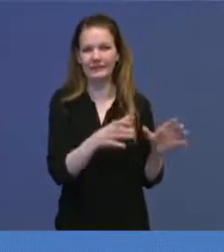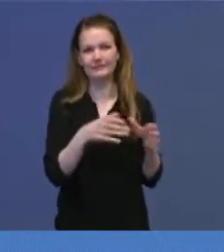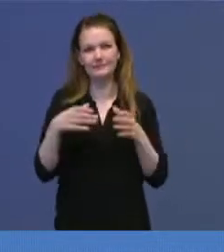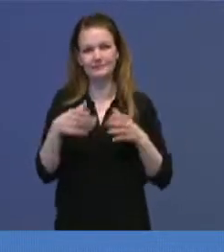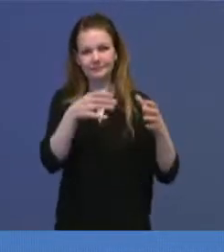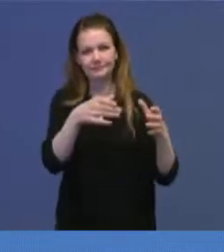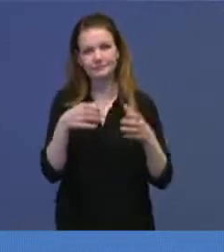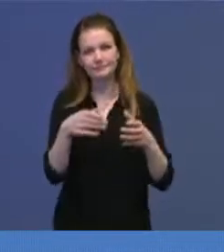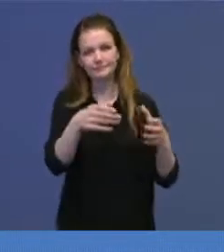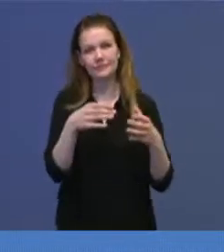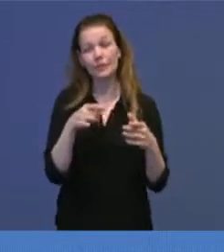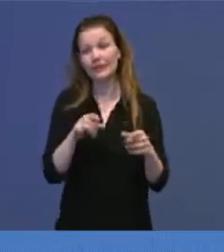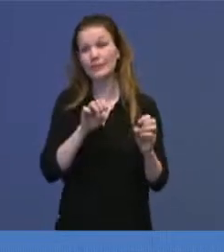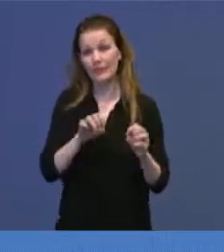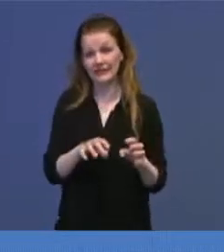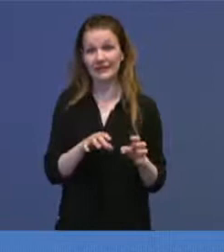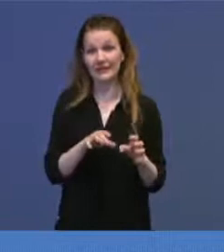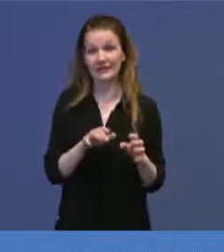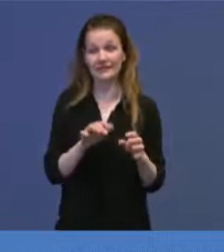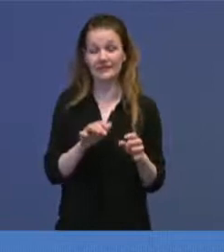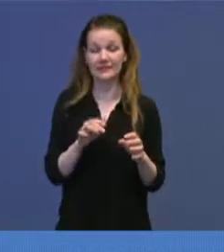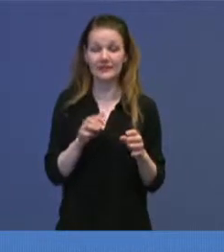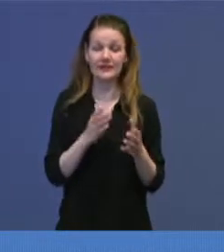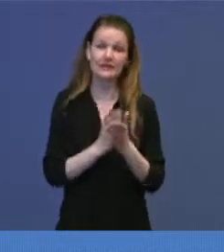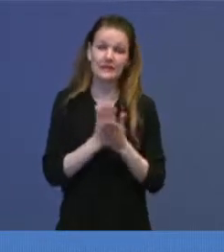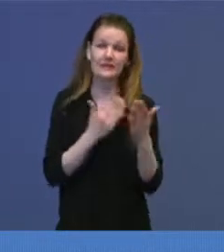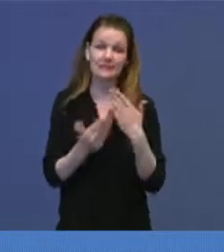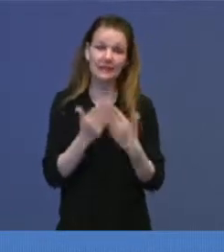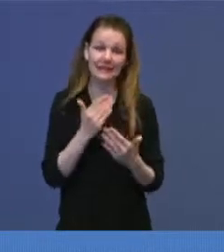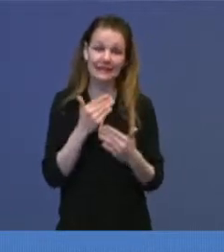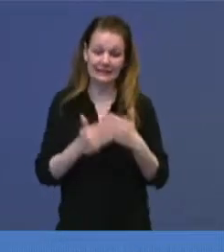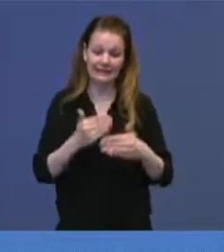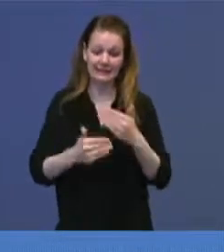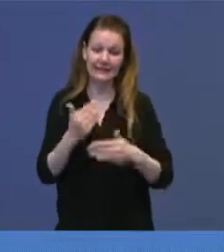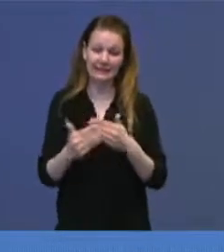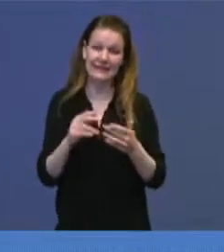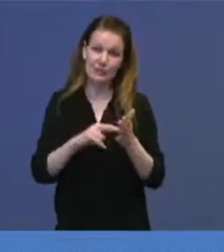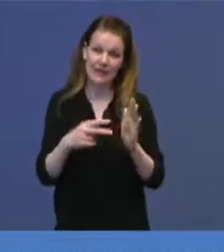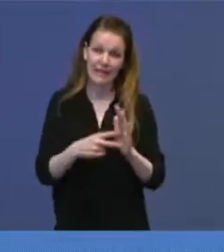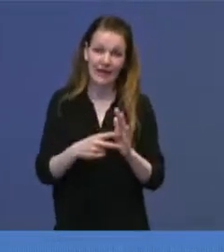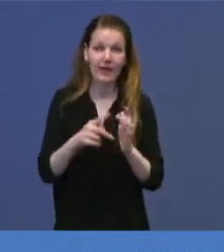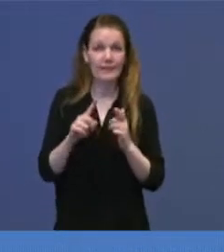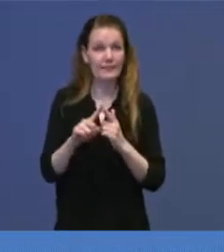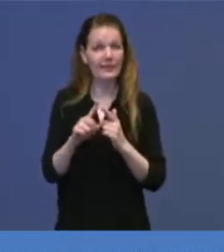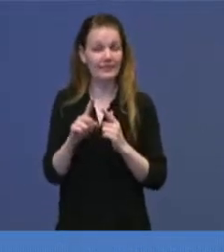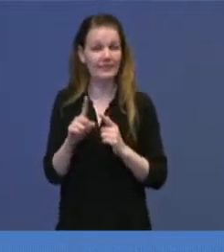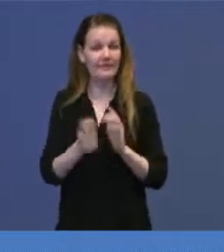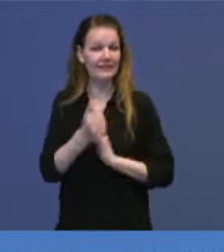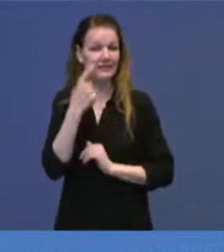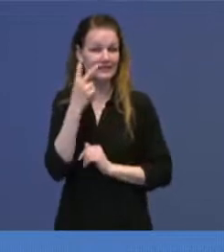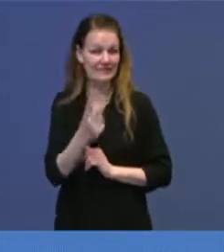saksbehandlingskapasiteten i utlendingsmyndighetene, og det er jo også noe som regjeringen ser på i forhold til hva slags tiltak det er